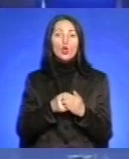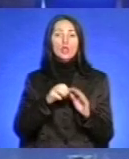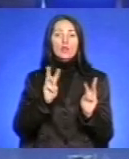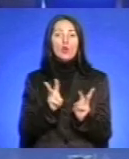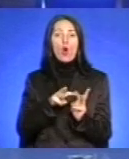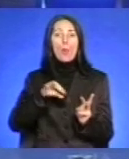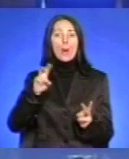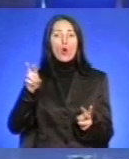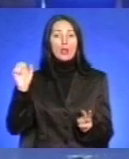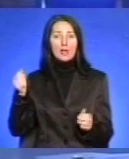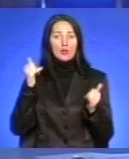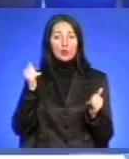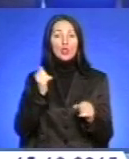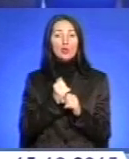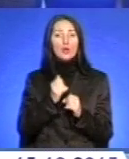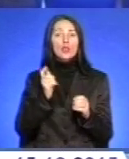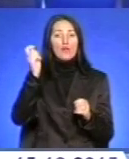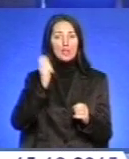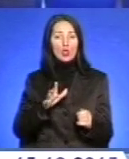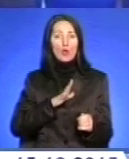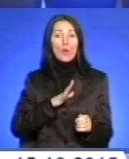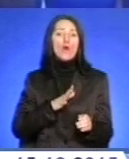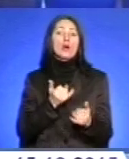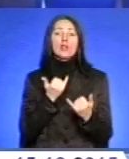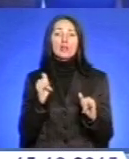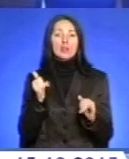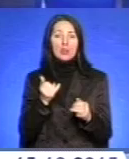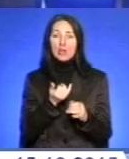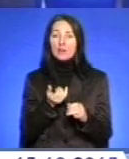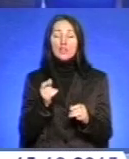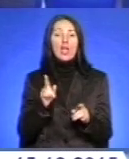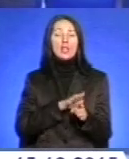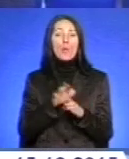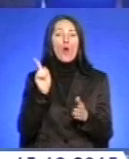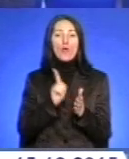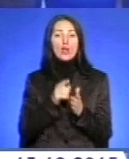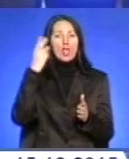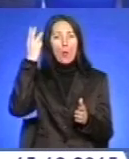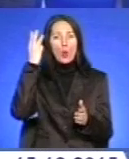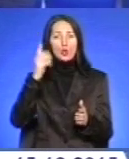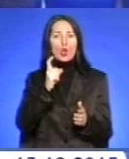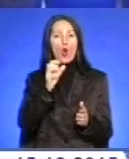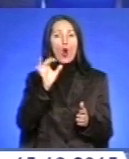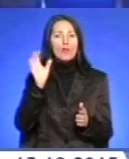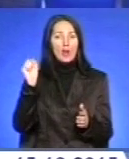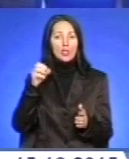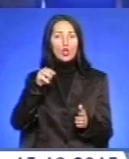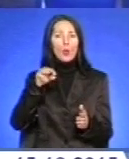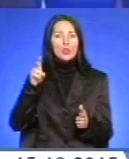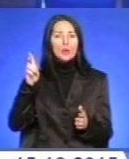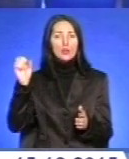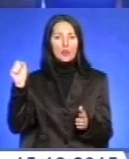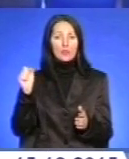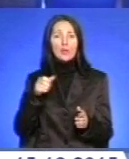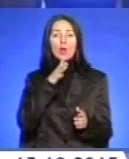Сьогодні у Тернополі з робочим візитом перебував надзвичайний та повноважний посол Республіки Хорватія в Україні Томіслав Відушевич. Під час зустрічі з керівництвом